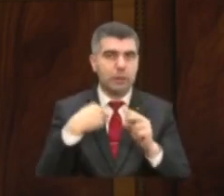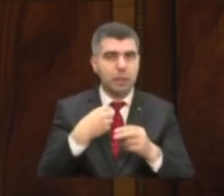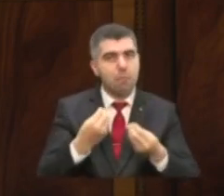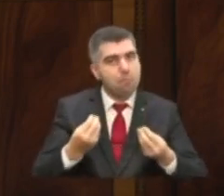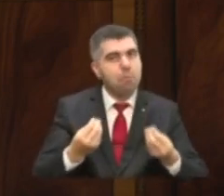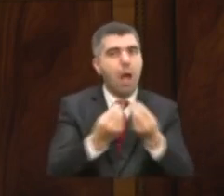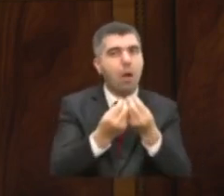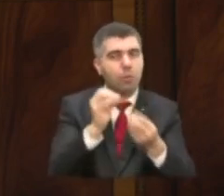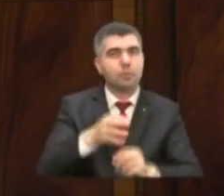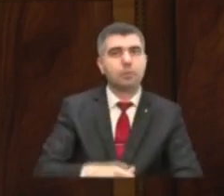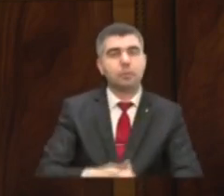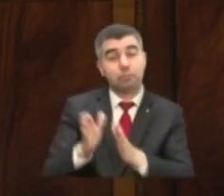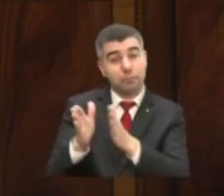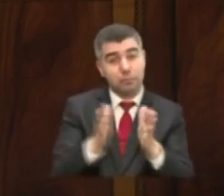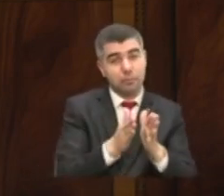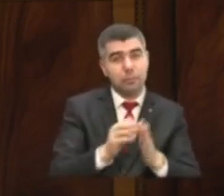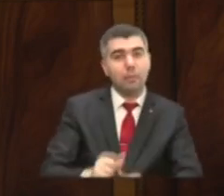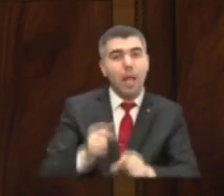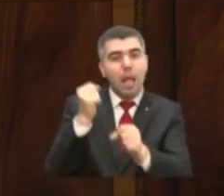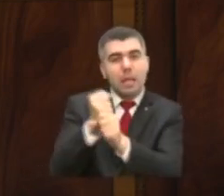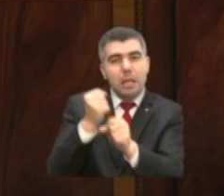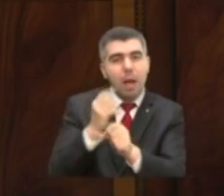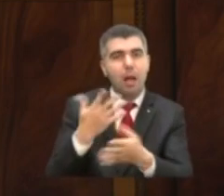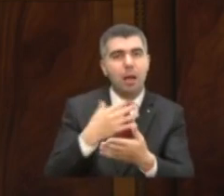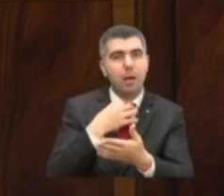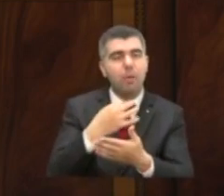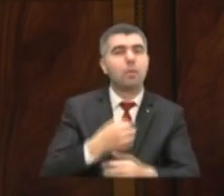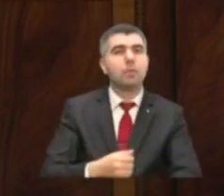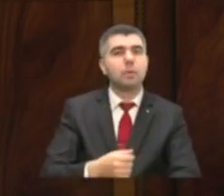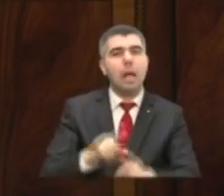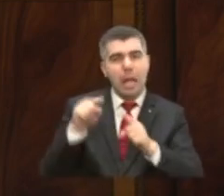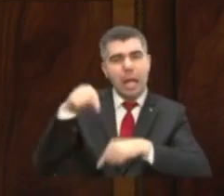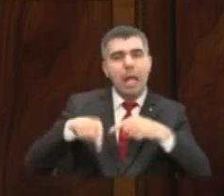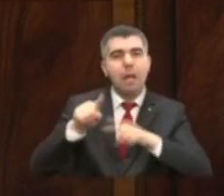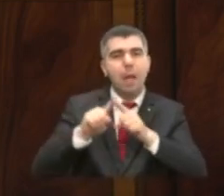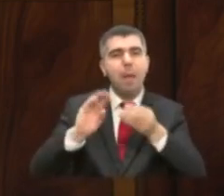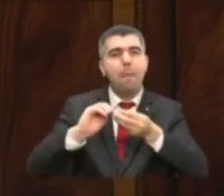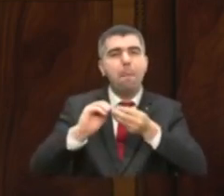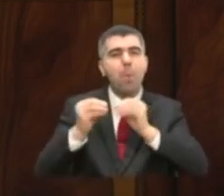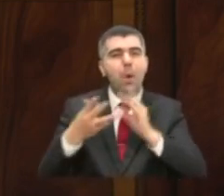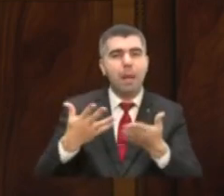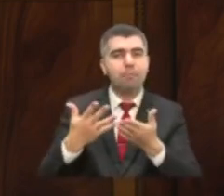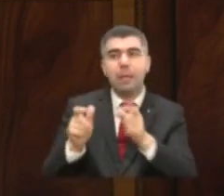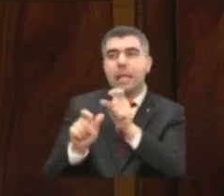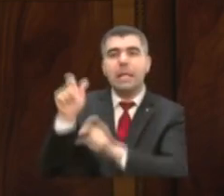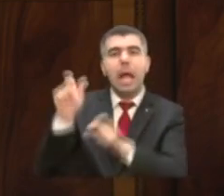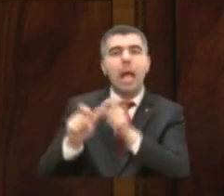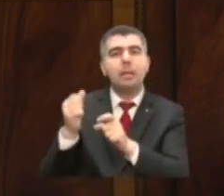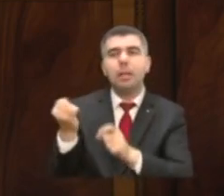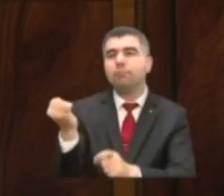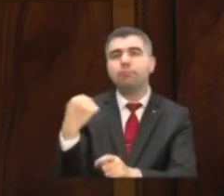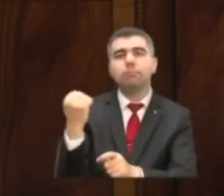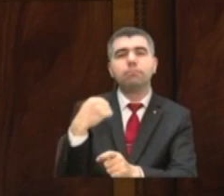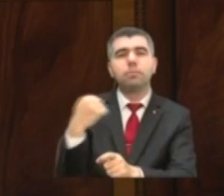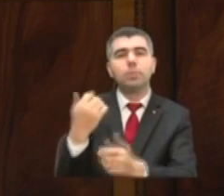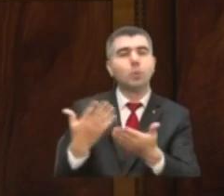الحكومه. التشغيل كذلك رهين، كاينه مشاكل اللي المغاربه كينتظروا الان الجواب